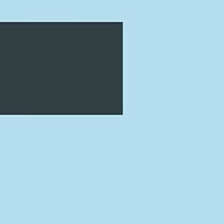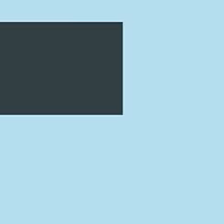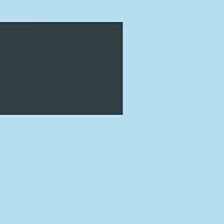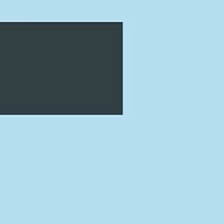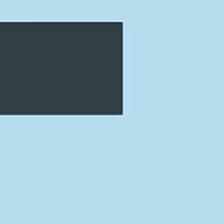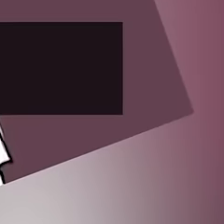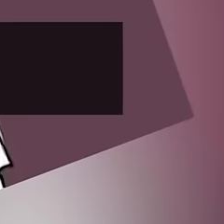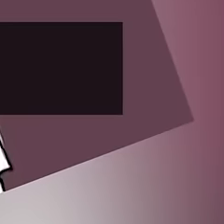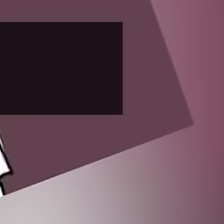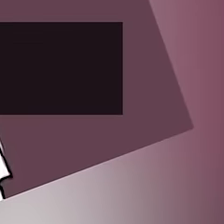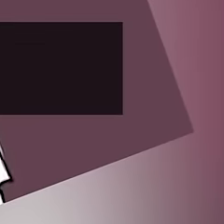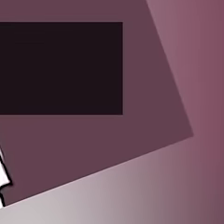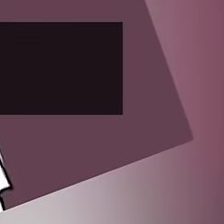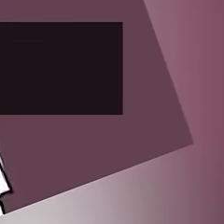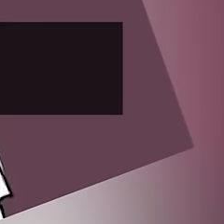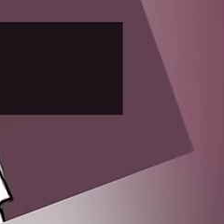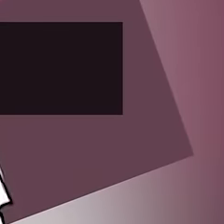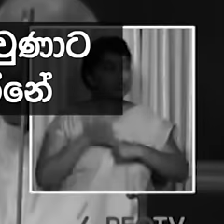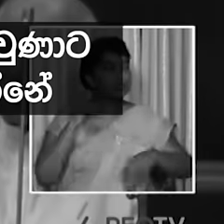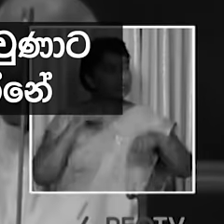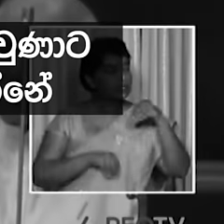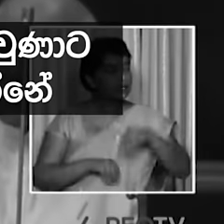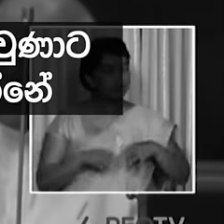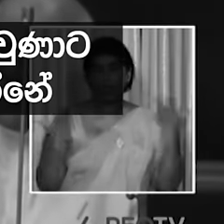ඡන්දය කල් දාලා නෑ. කල් දාන්න ඡන්දයකුත් නෑ නේද?